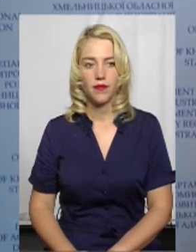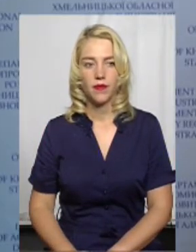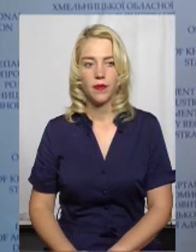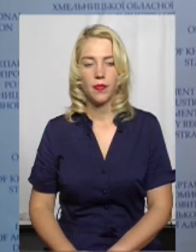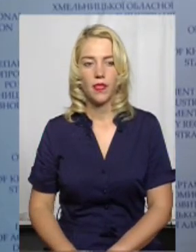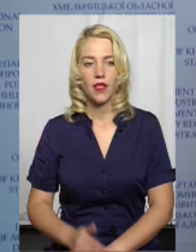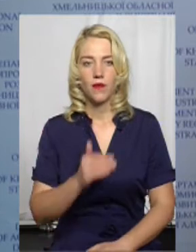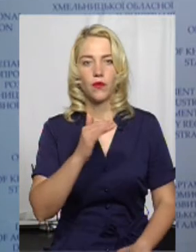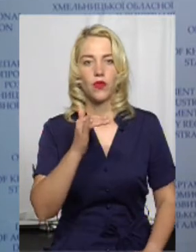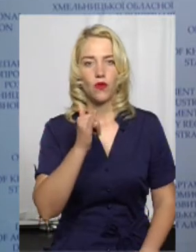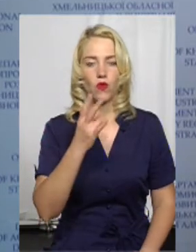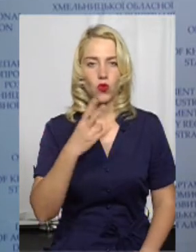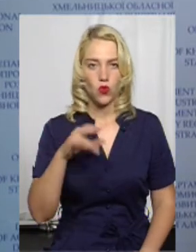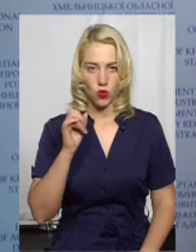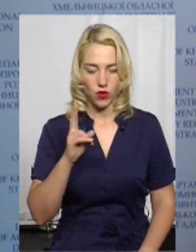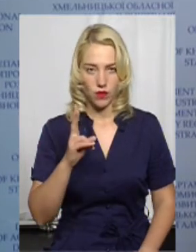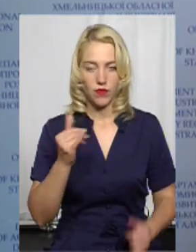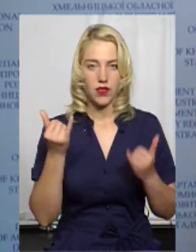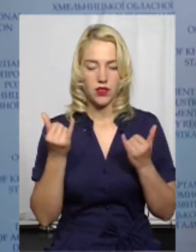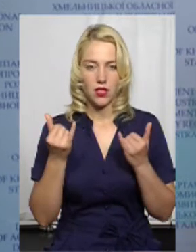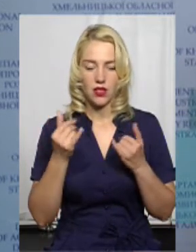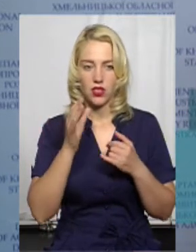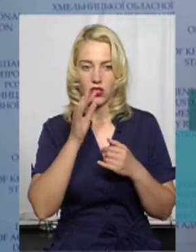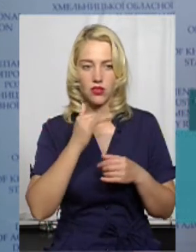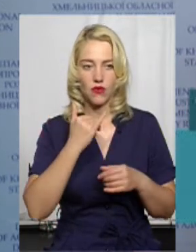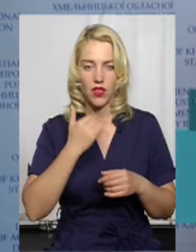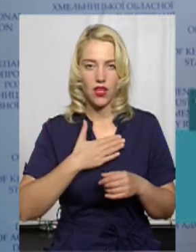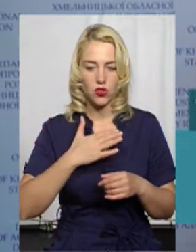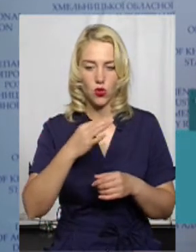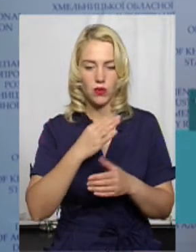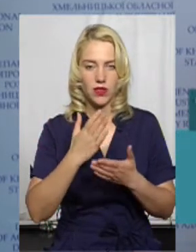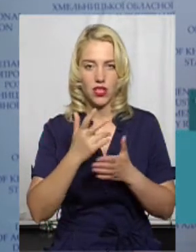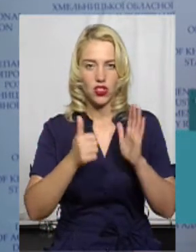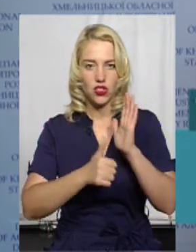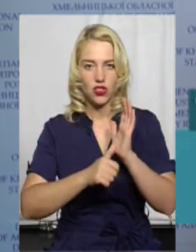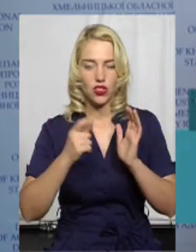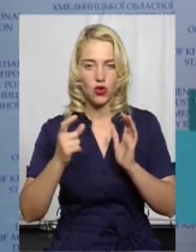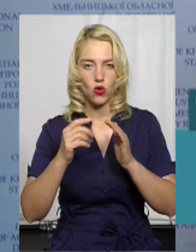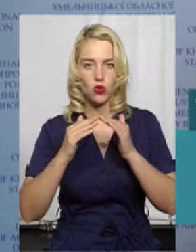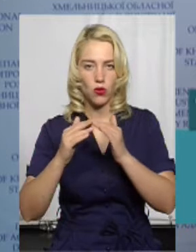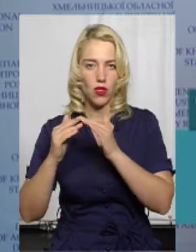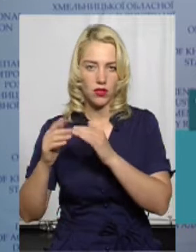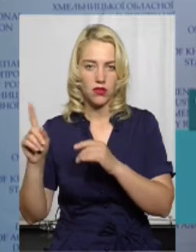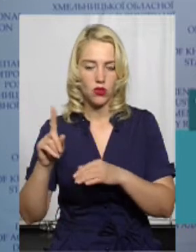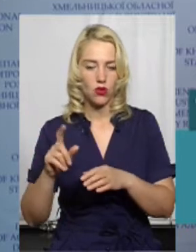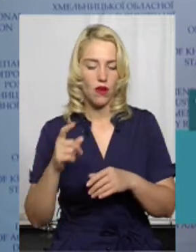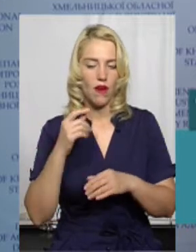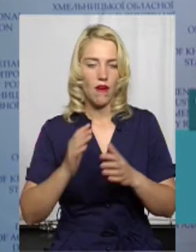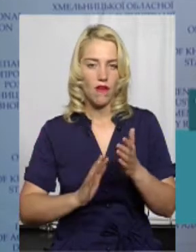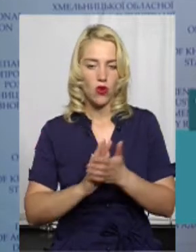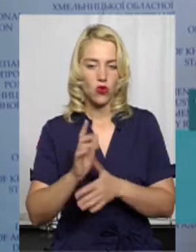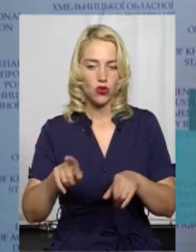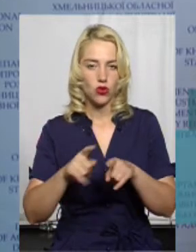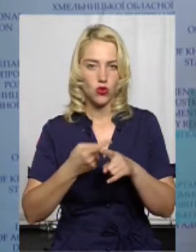Щодо фундука, на даний час у нас в області є 6 господарств, які займаються вирощуванням цієї